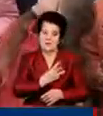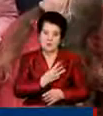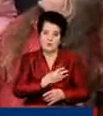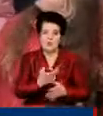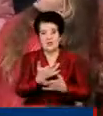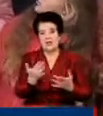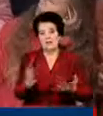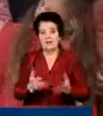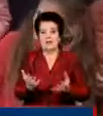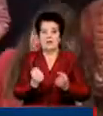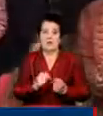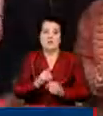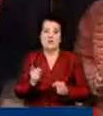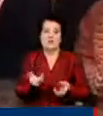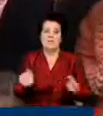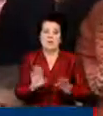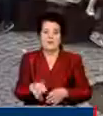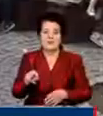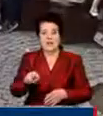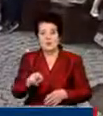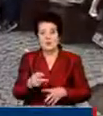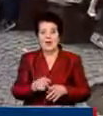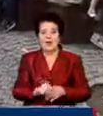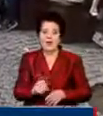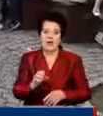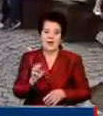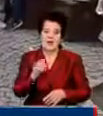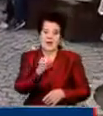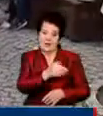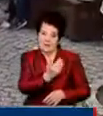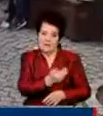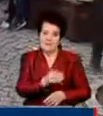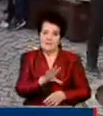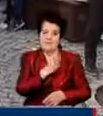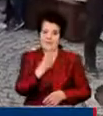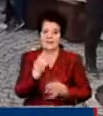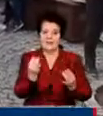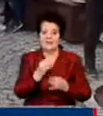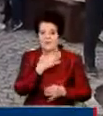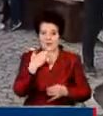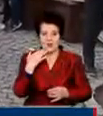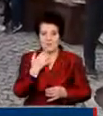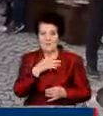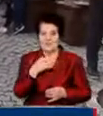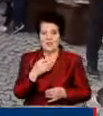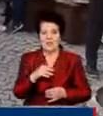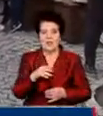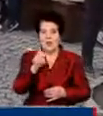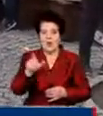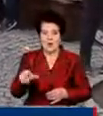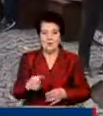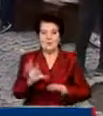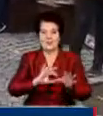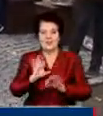din ce a mai rămas. Am vrut să aleg anume lectura care ar fi ei interesantă, dar deși este foarte multă lume și toți vor să